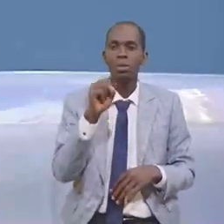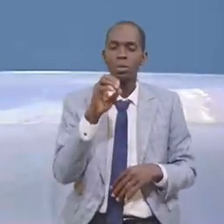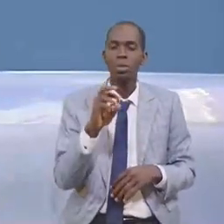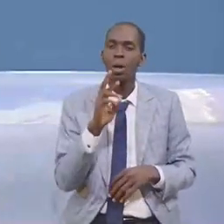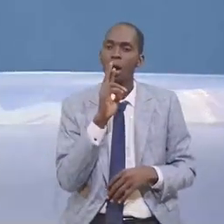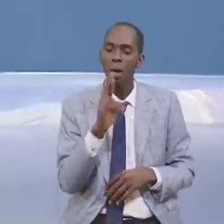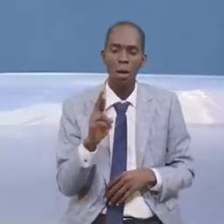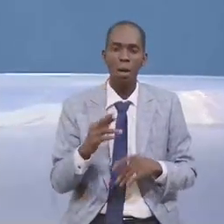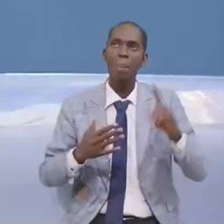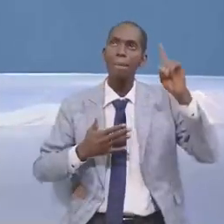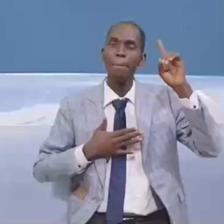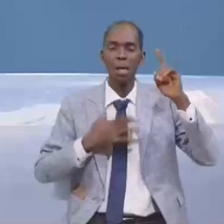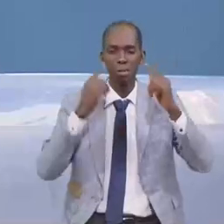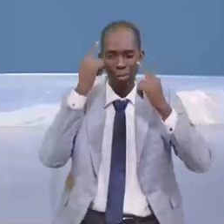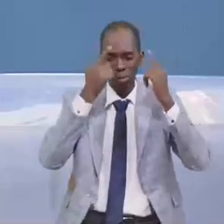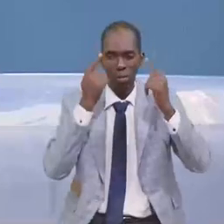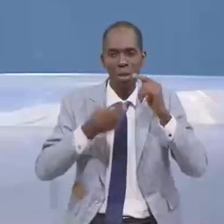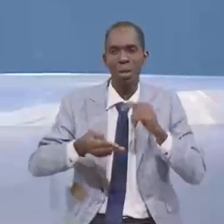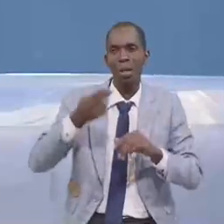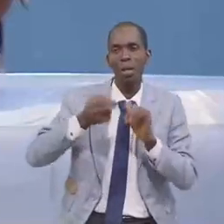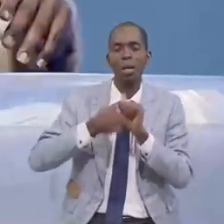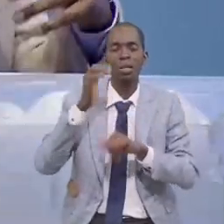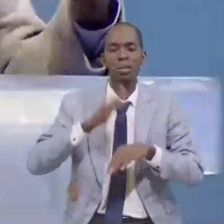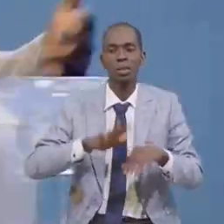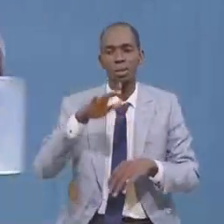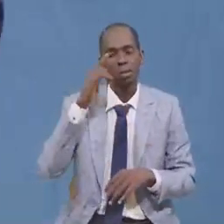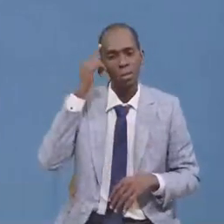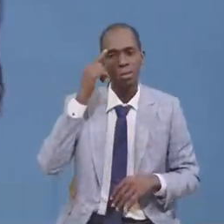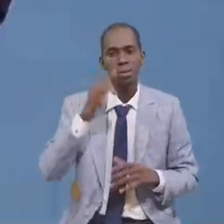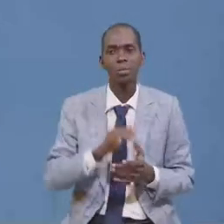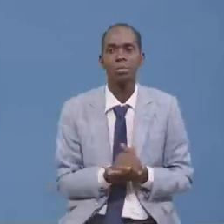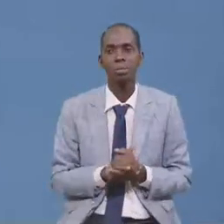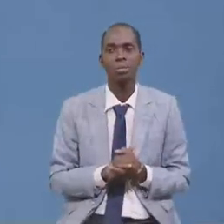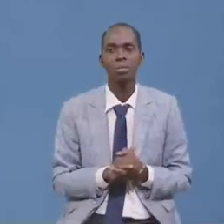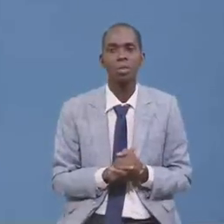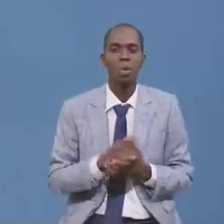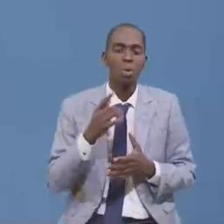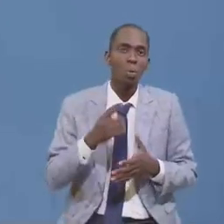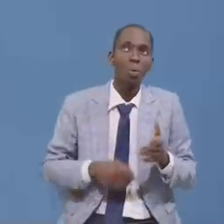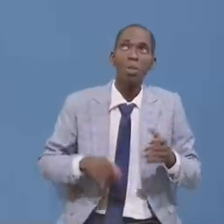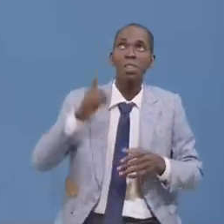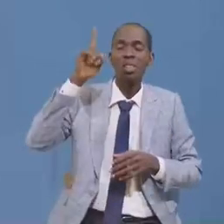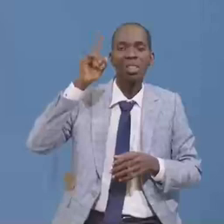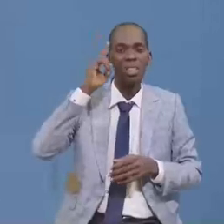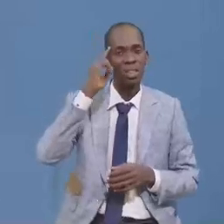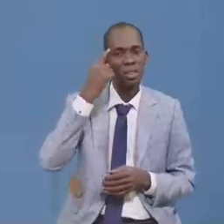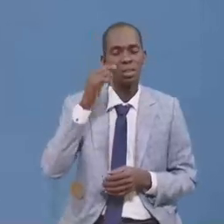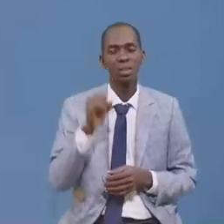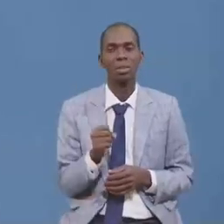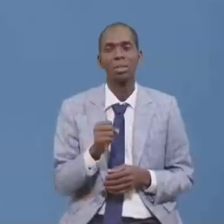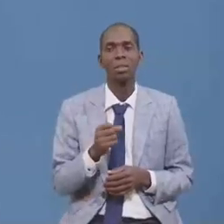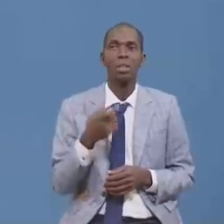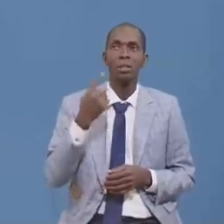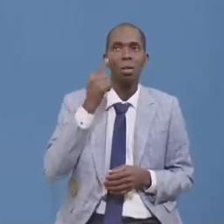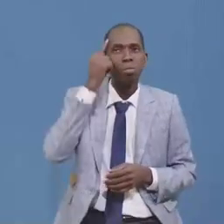ainsi mes pensées sont plus élevées que les vôtres. Ce à quoi il pense, les pensées de